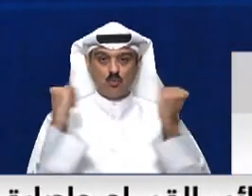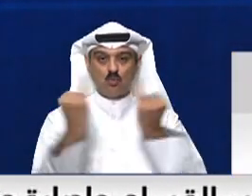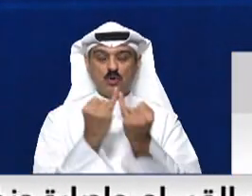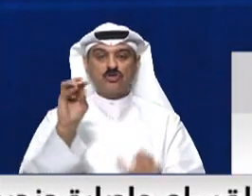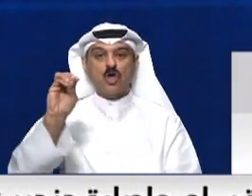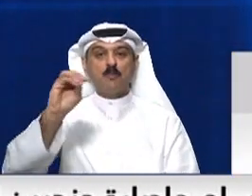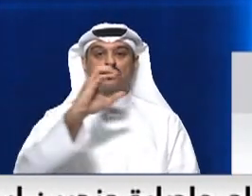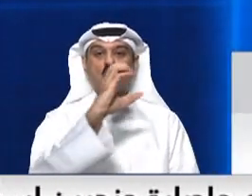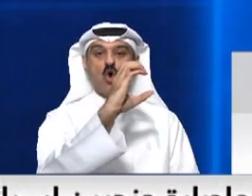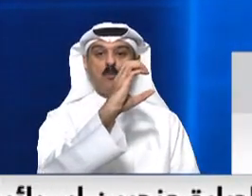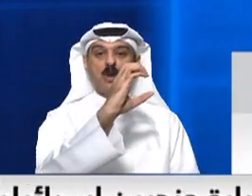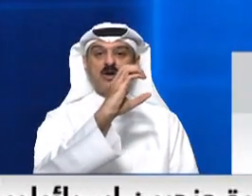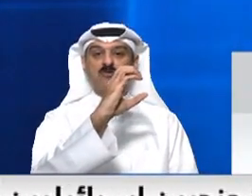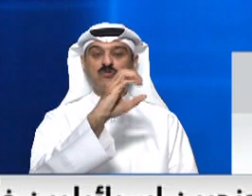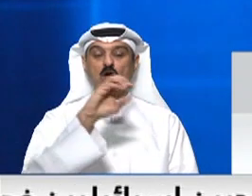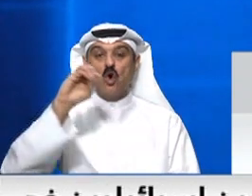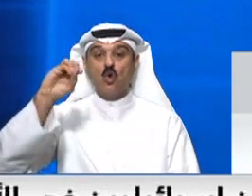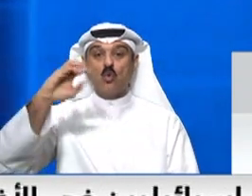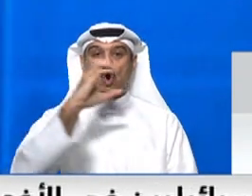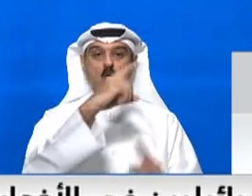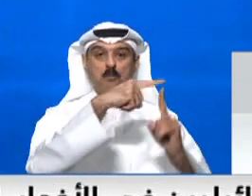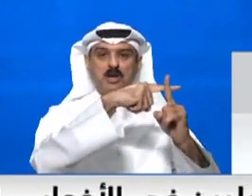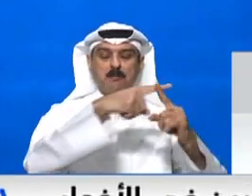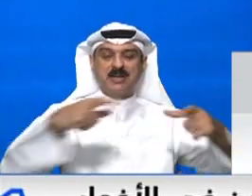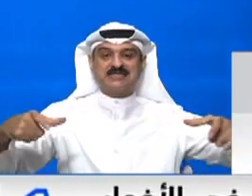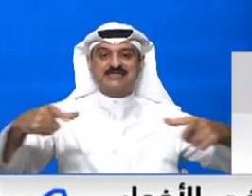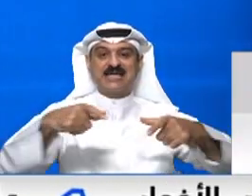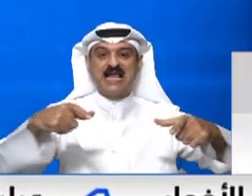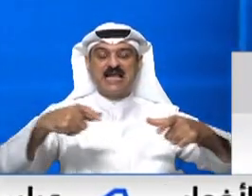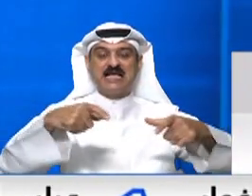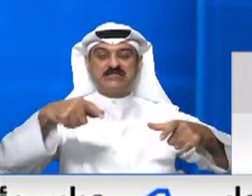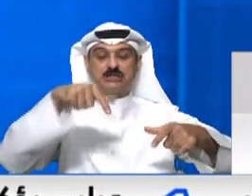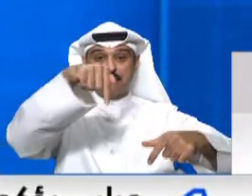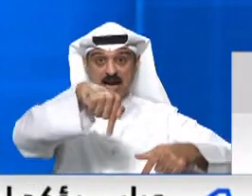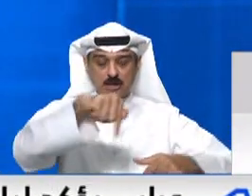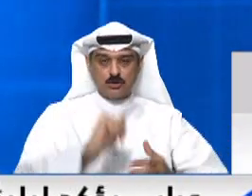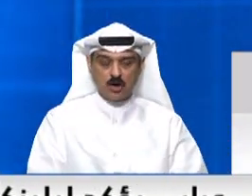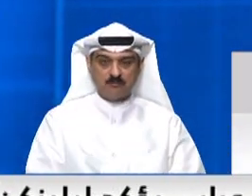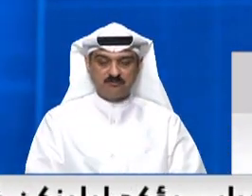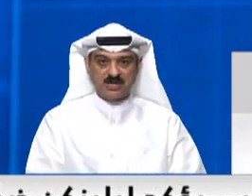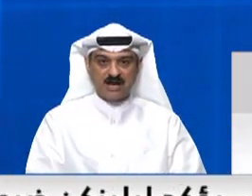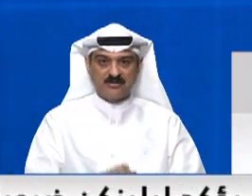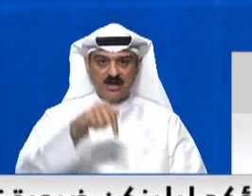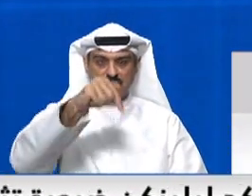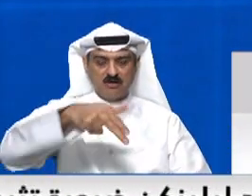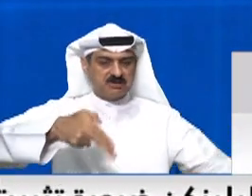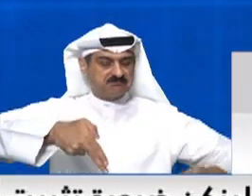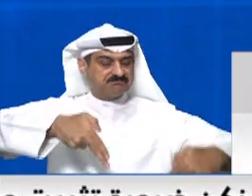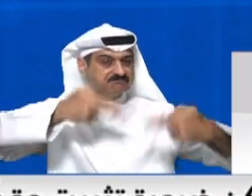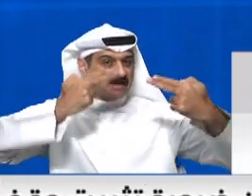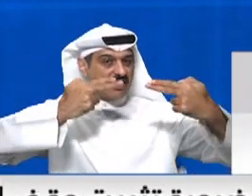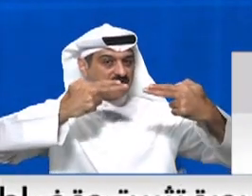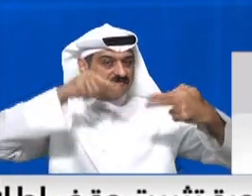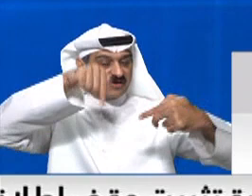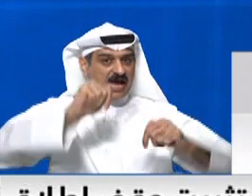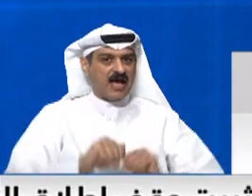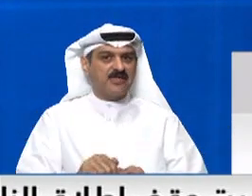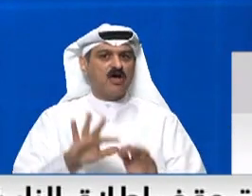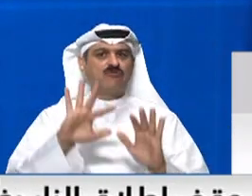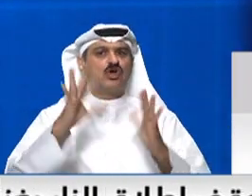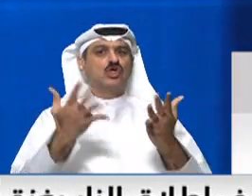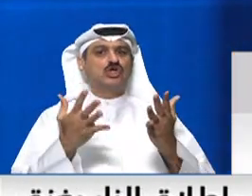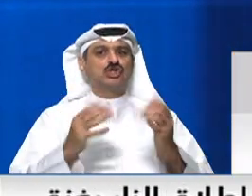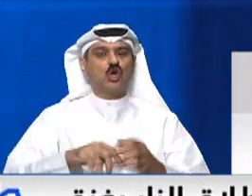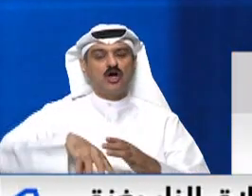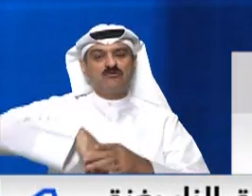أوبك وتحالف أوبك بلس اجتماعيهما الوزاريين عبر تقنية الفيديو بهدف تحديد معدلات